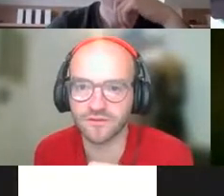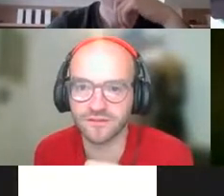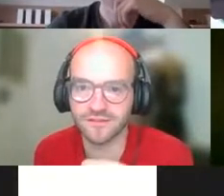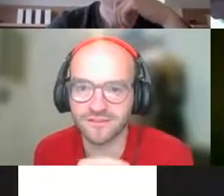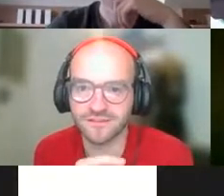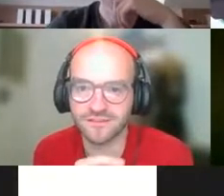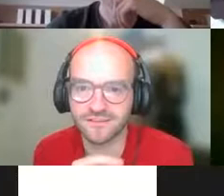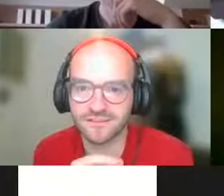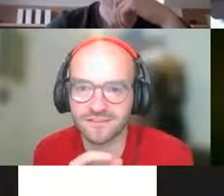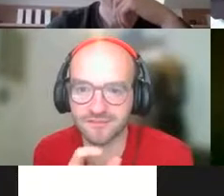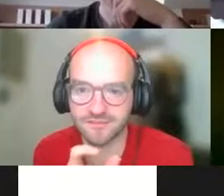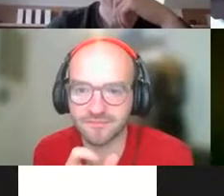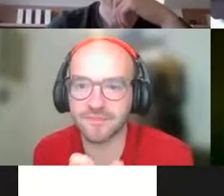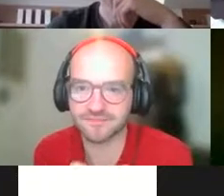bedoelde.